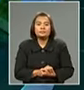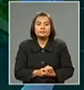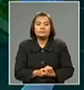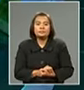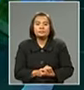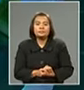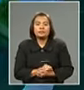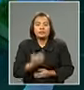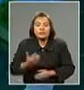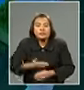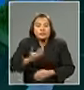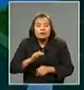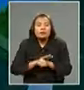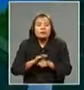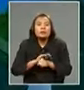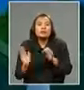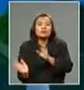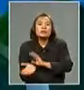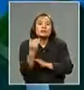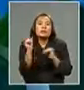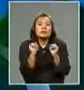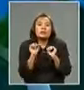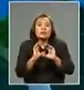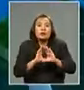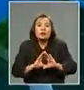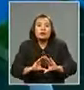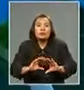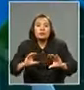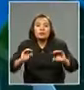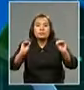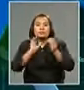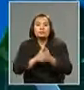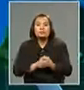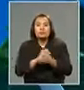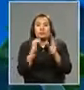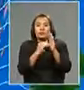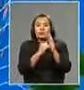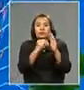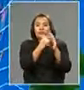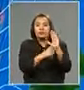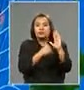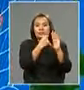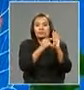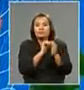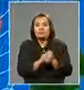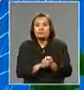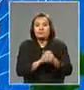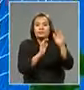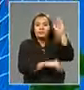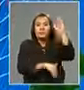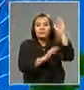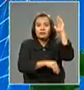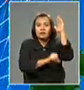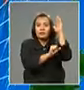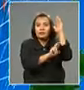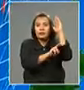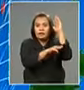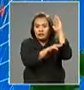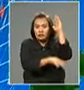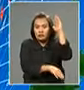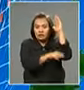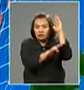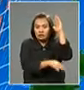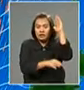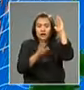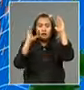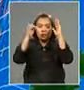าศที่อุ่นขึ้นอากาศเย็นในตอนเช้าจะค่อยๆหายไปโดยเฉพาะโซนกรุงเทพและปริมณฑลส่วนการเดินเรือในภาคใต้ตั้งแต่สุราษฎร์ธานีลงไปพรุ่งนี้ครับเรือเล็กจะ